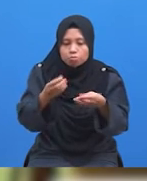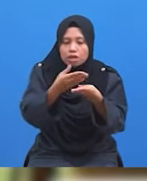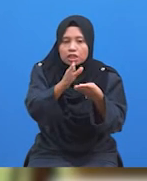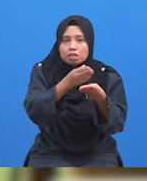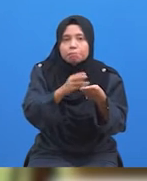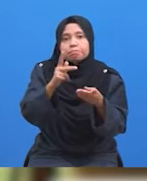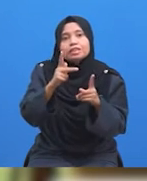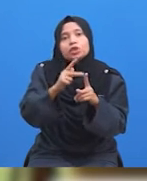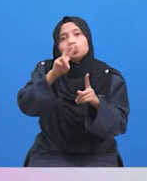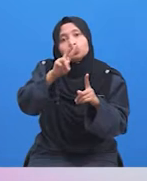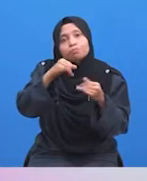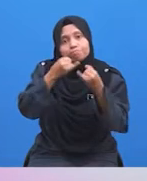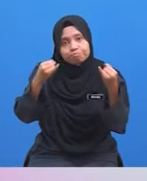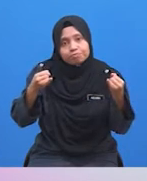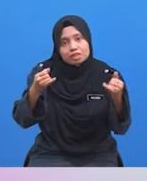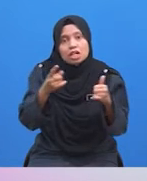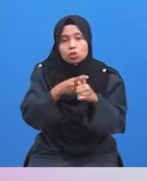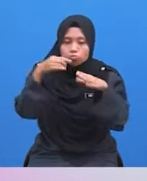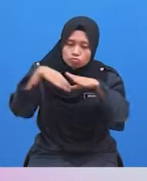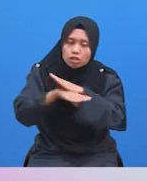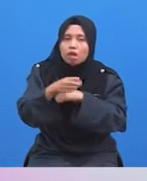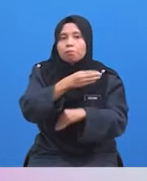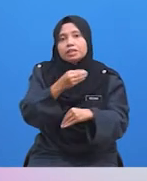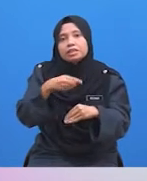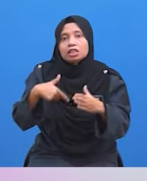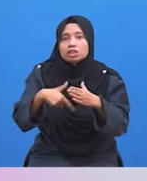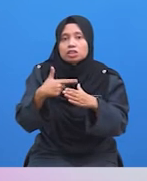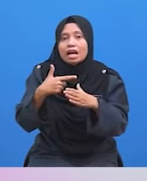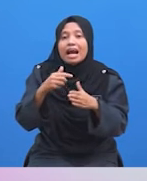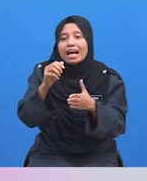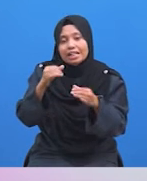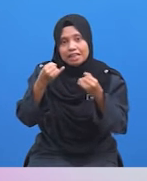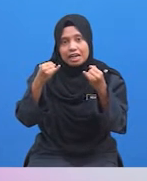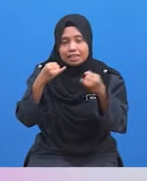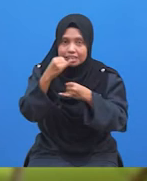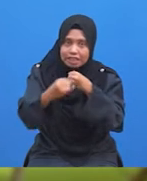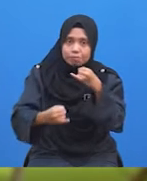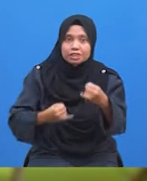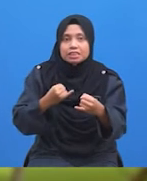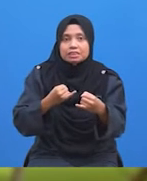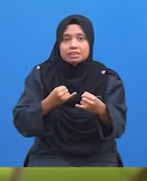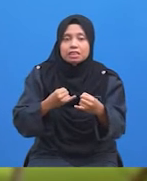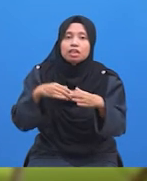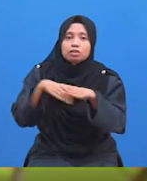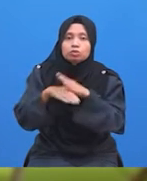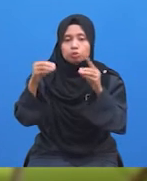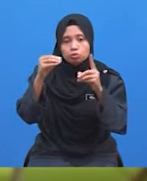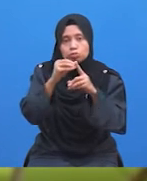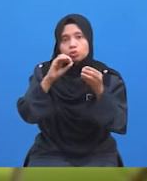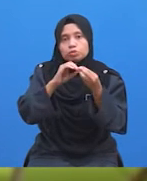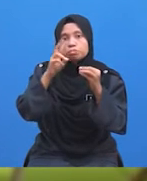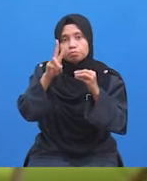dua jenis yaitu migrasi dalaman dan migrasi antarabangsa dalam objektif